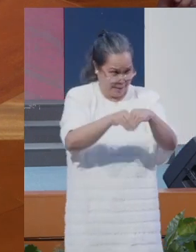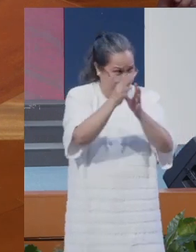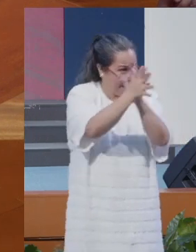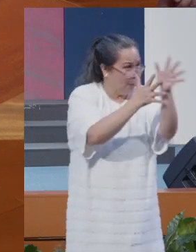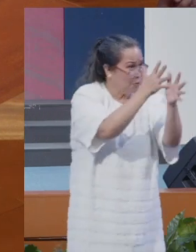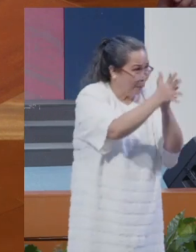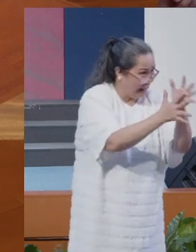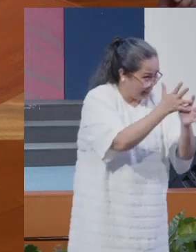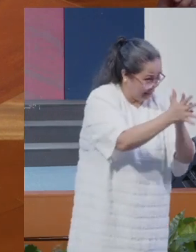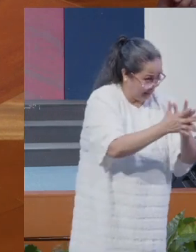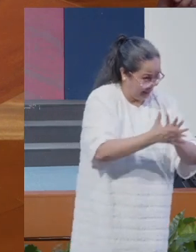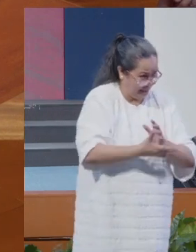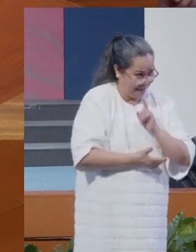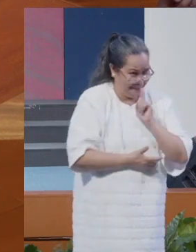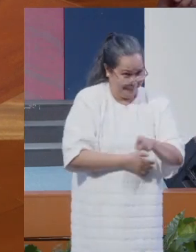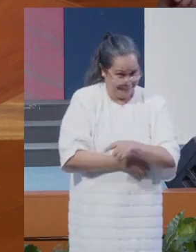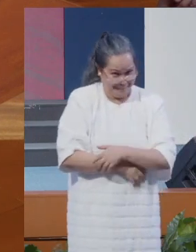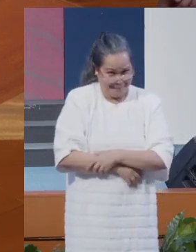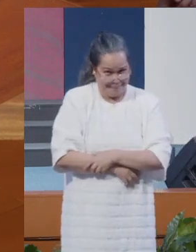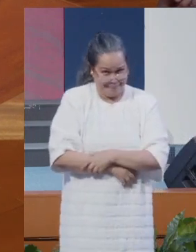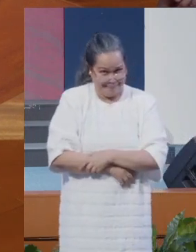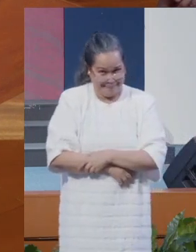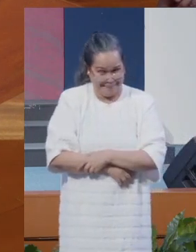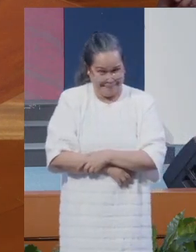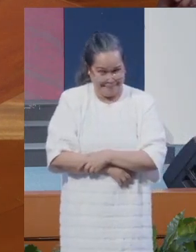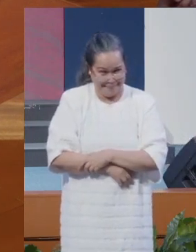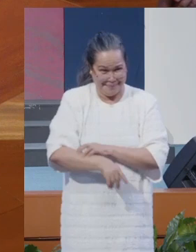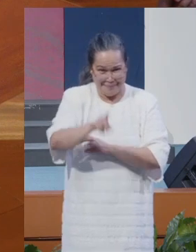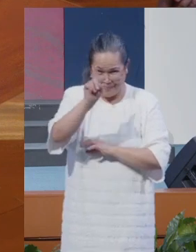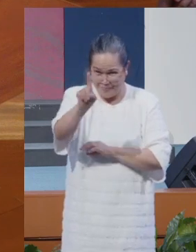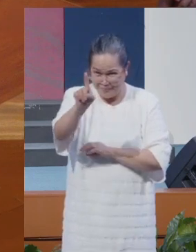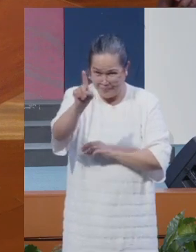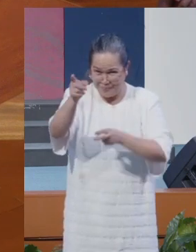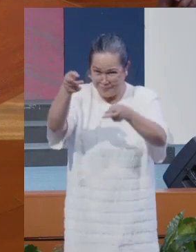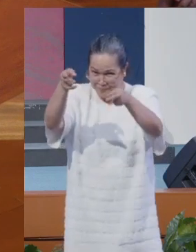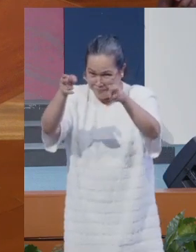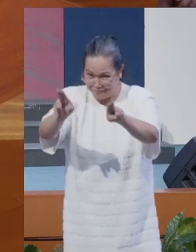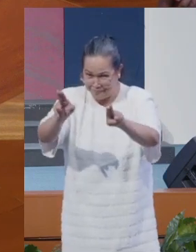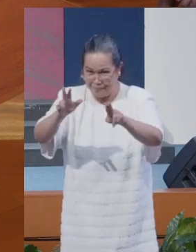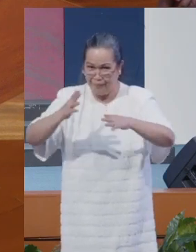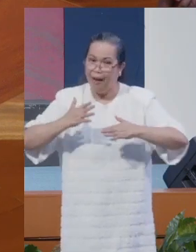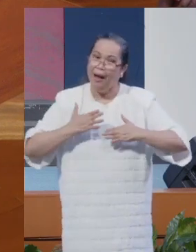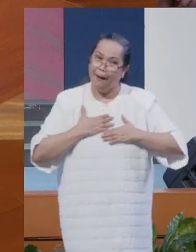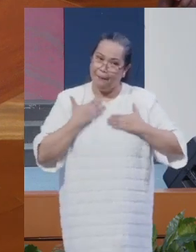ang bridegroom. Isang okasyon na masaya.